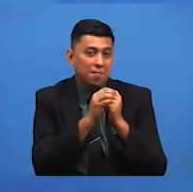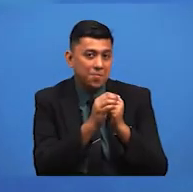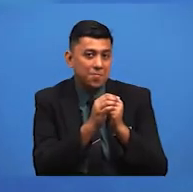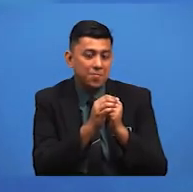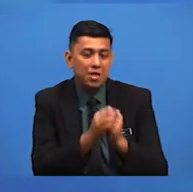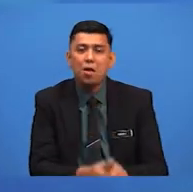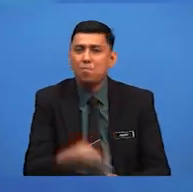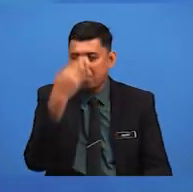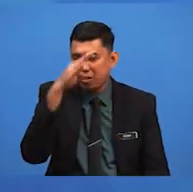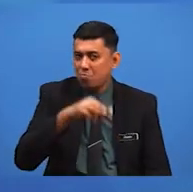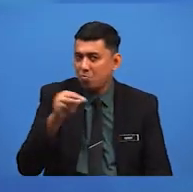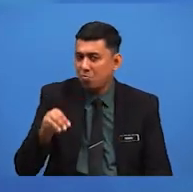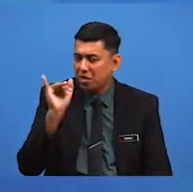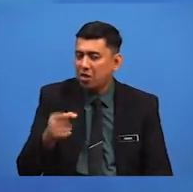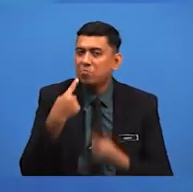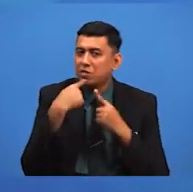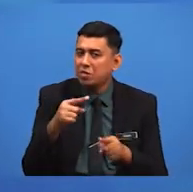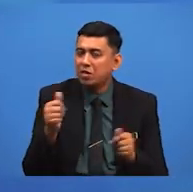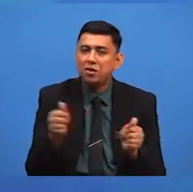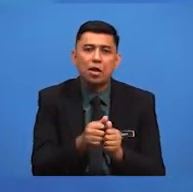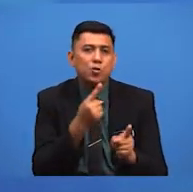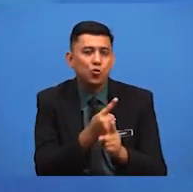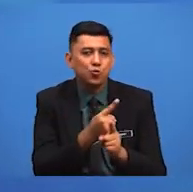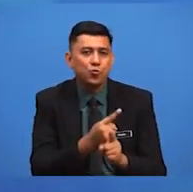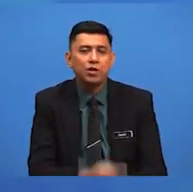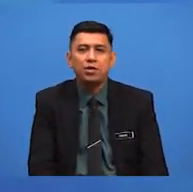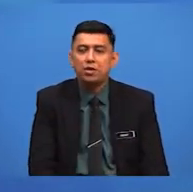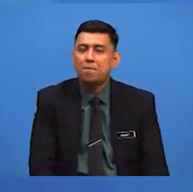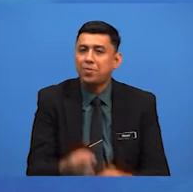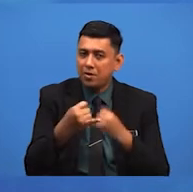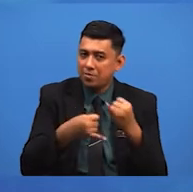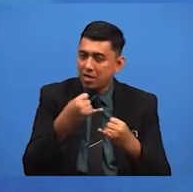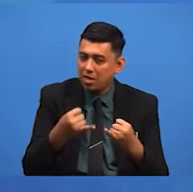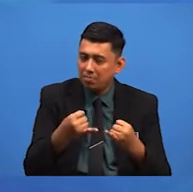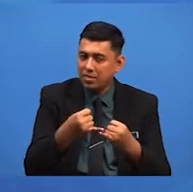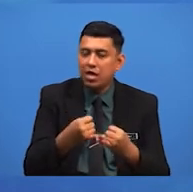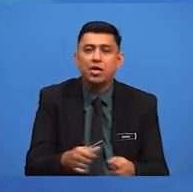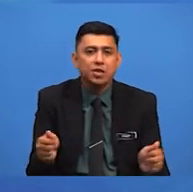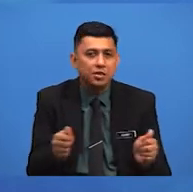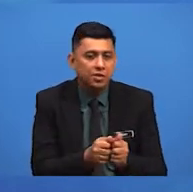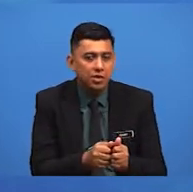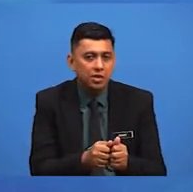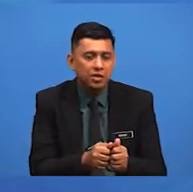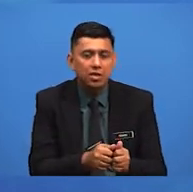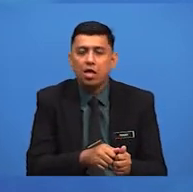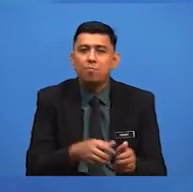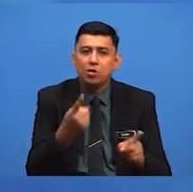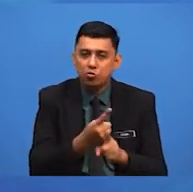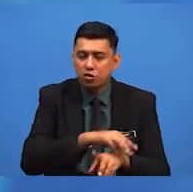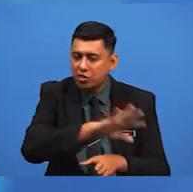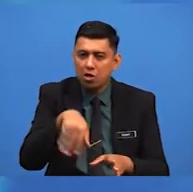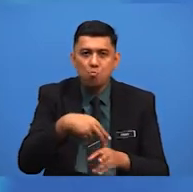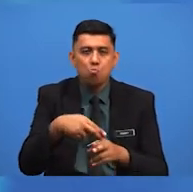Tahniah dan syabas bagi murid-murid yang menjawab dengan tepat serta berjaya menjawab semua uji minda yang